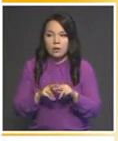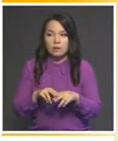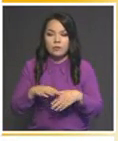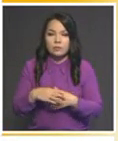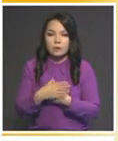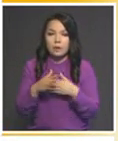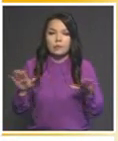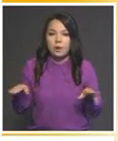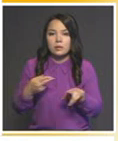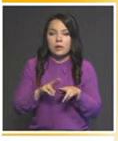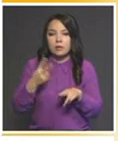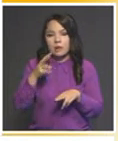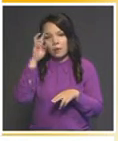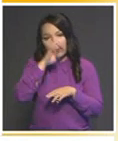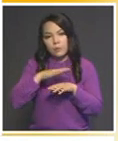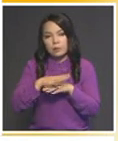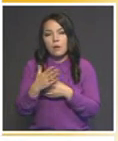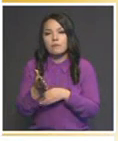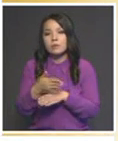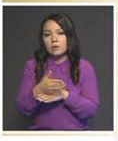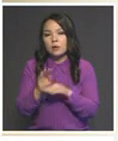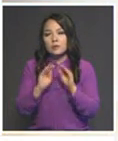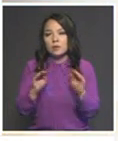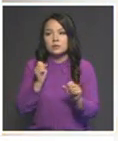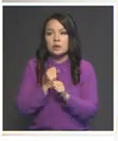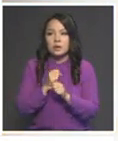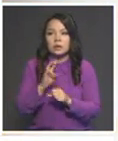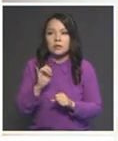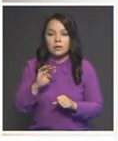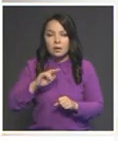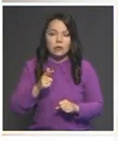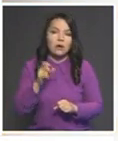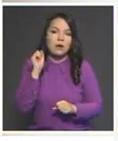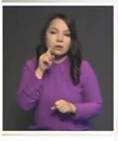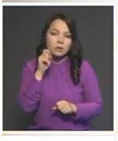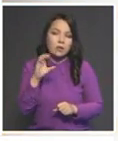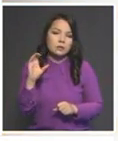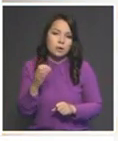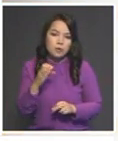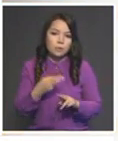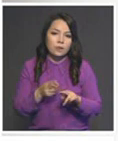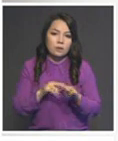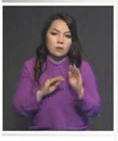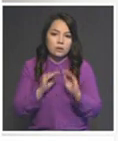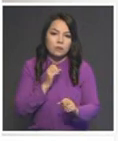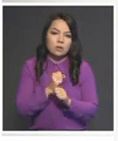екі мемлекеттің тулары бейнеленген. Медальондар никельден, алтыннан және күмістен жасалды.